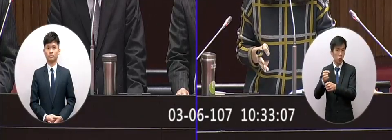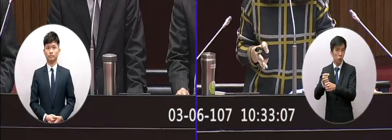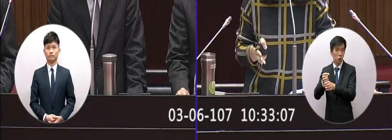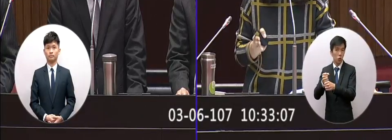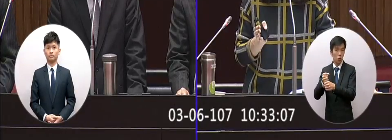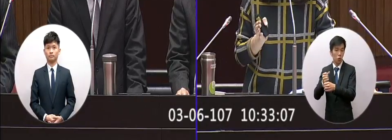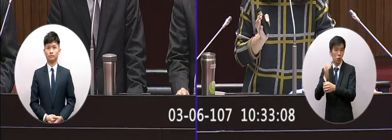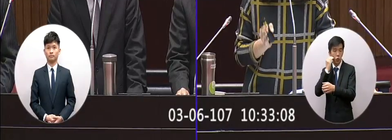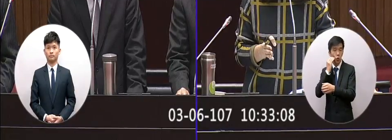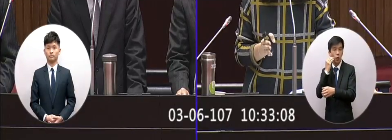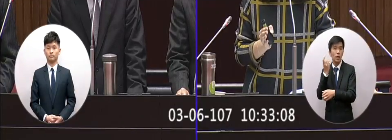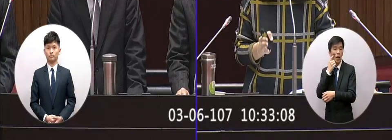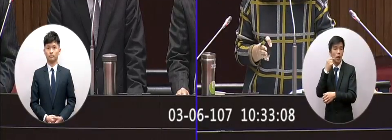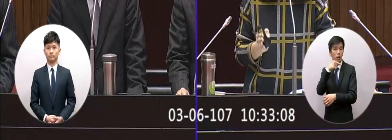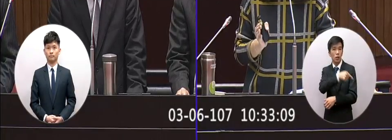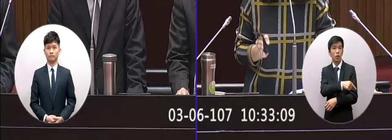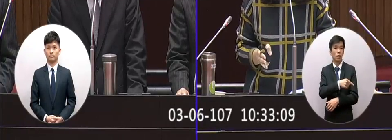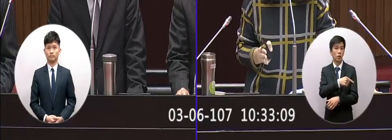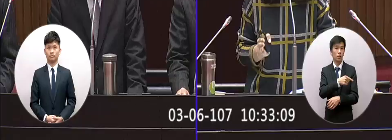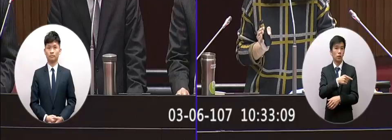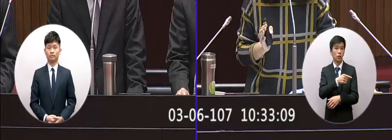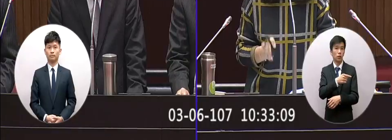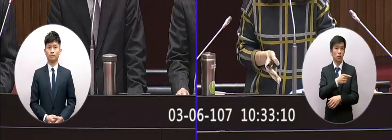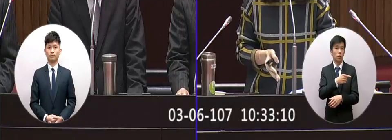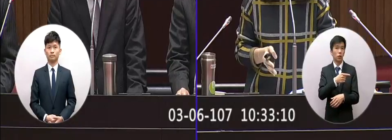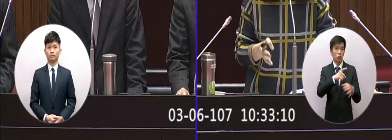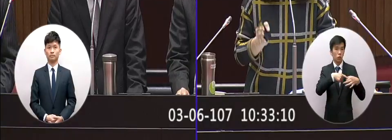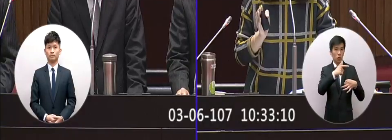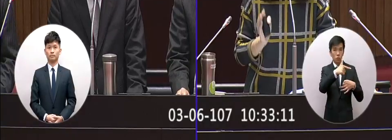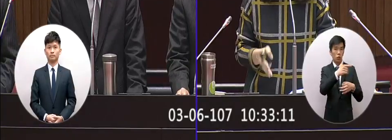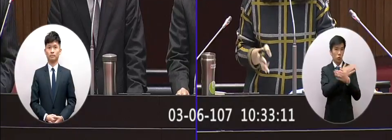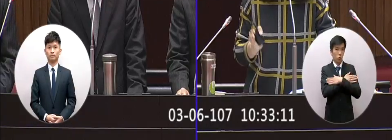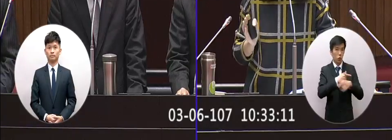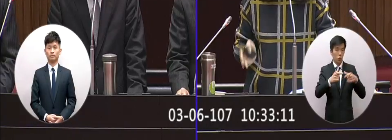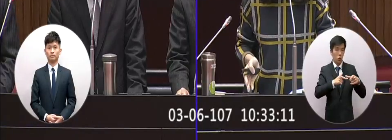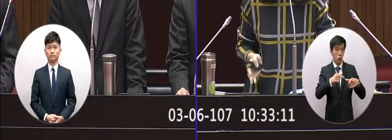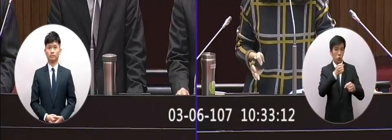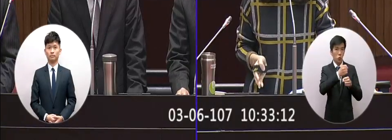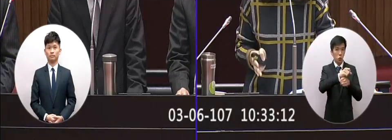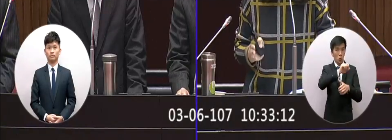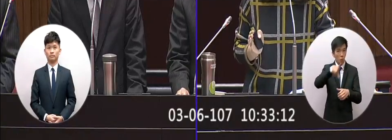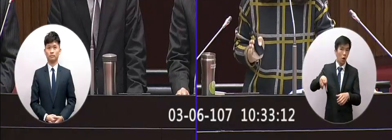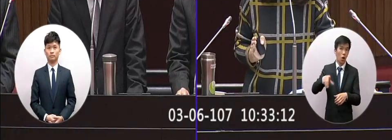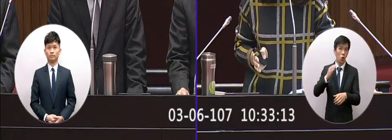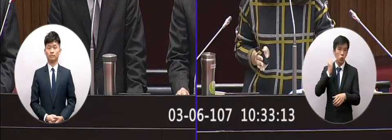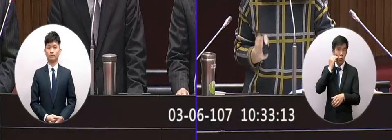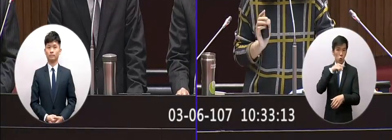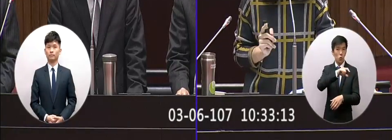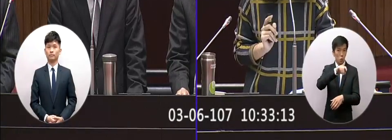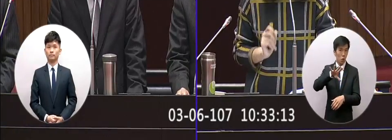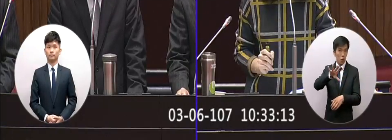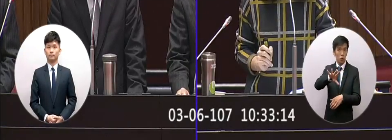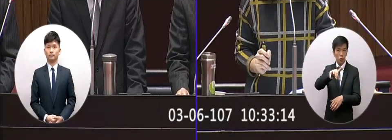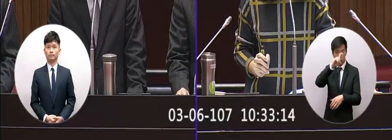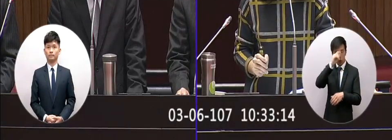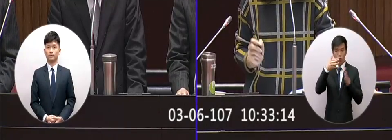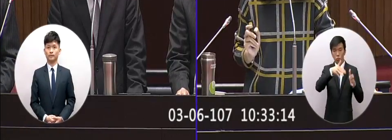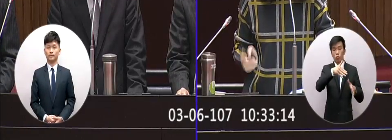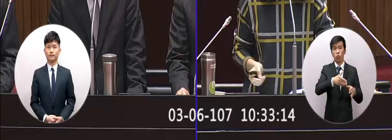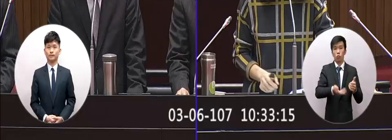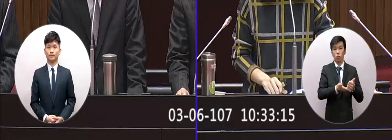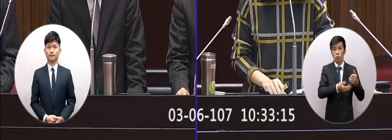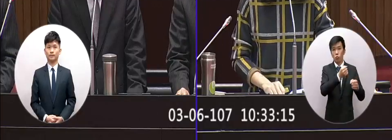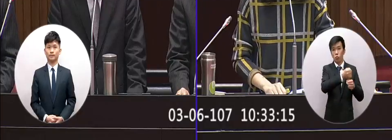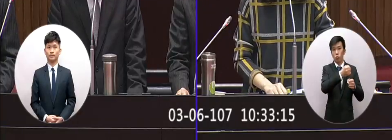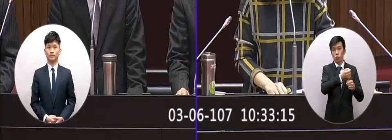把所有的资源把它更集中更快速的把它用到这个非营利幼儿园的这个部分所以这部分我想